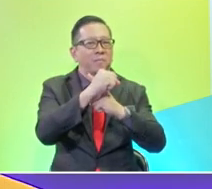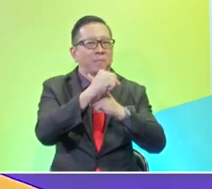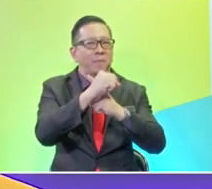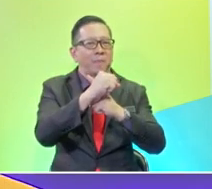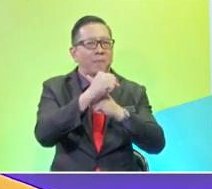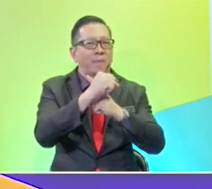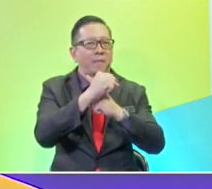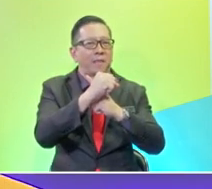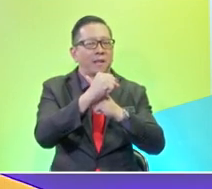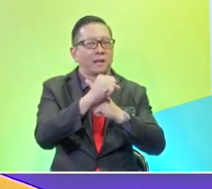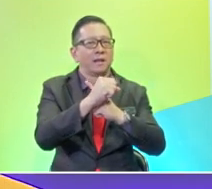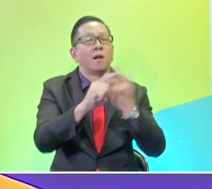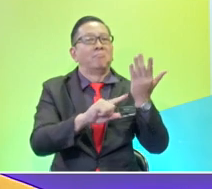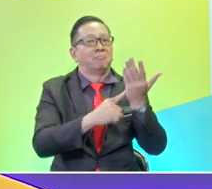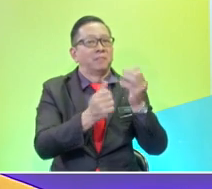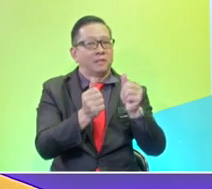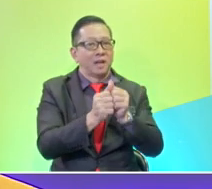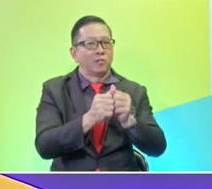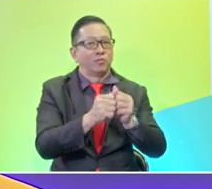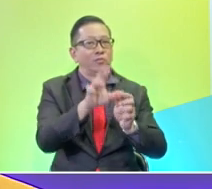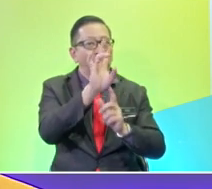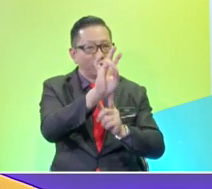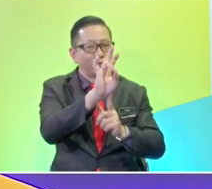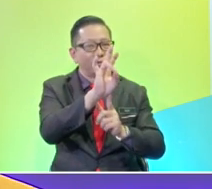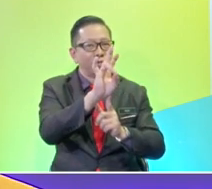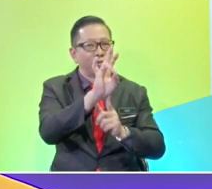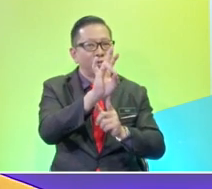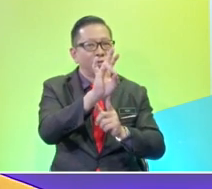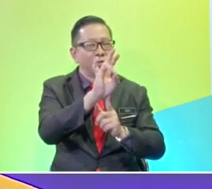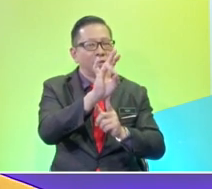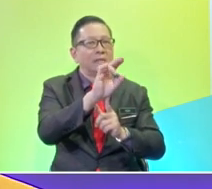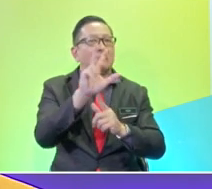DKT mula-mula ada 7 yang masuk ada monyet